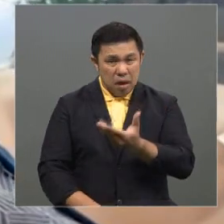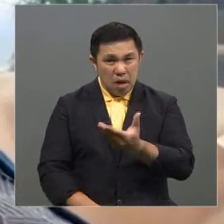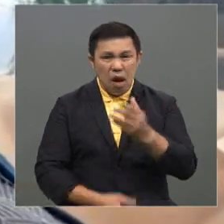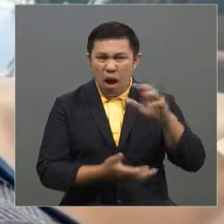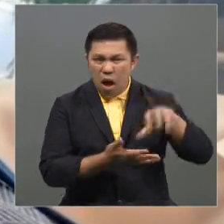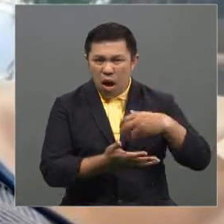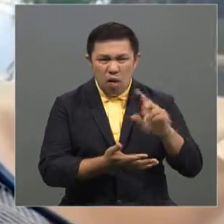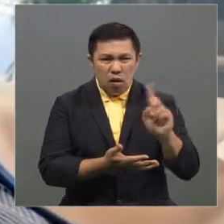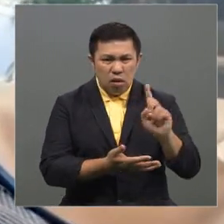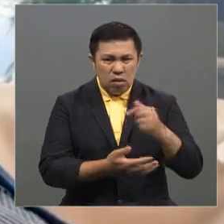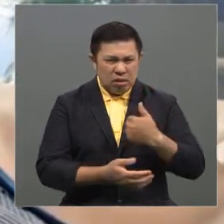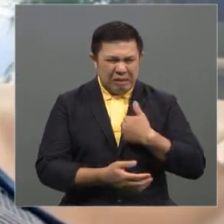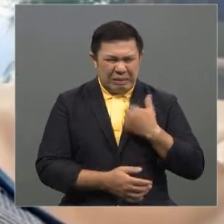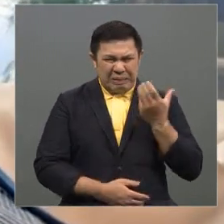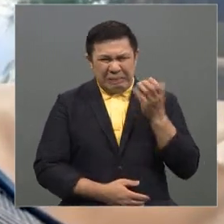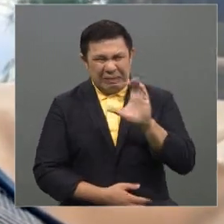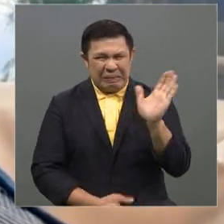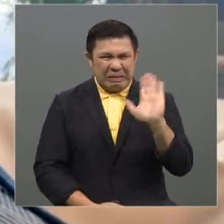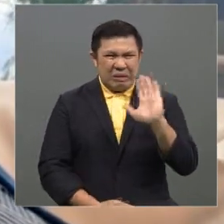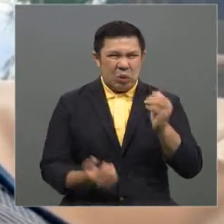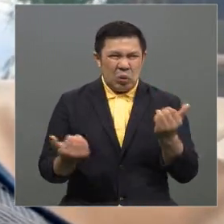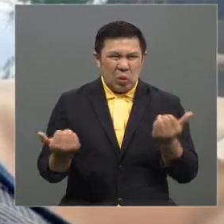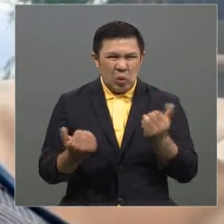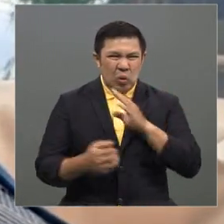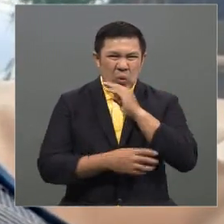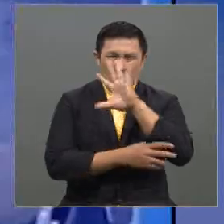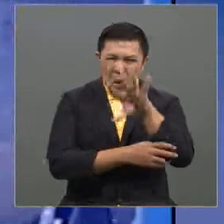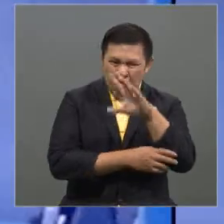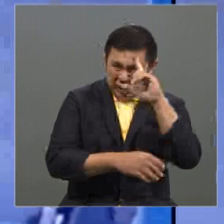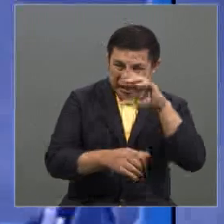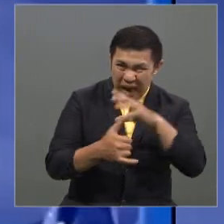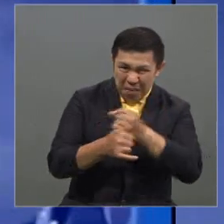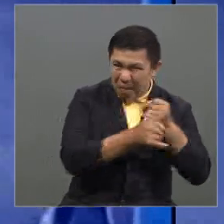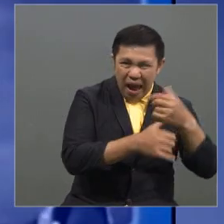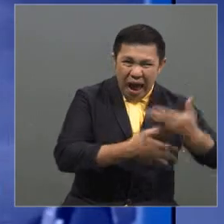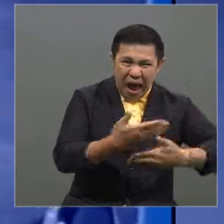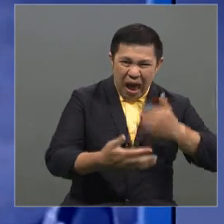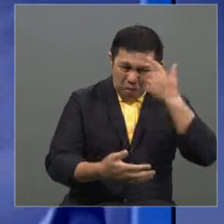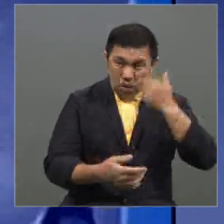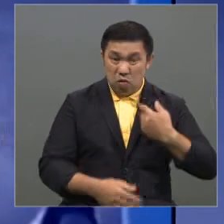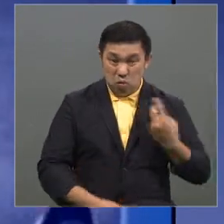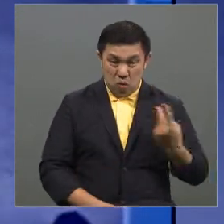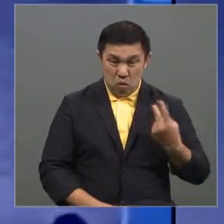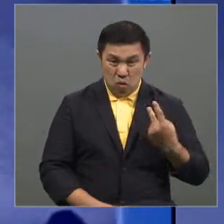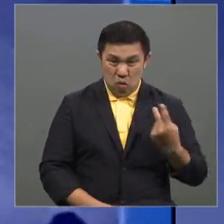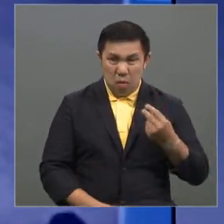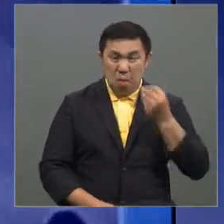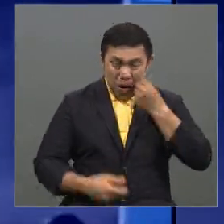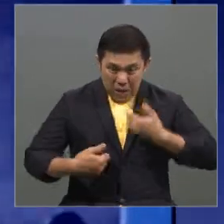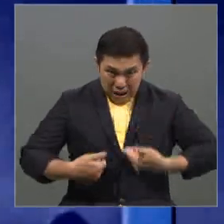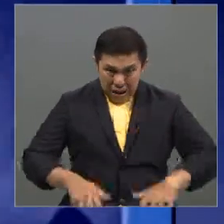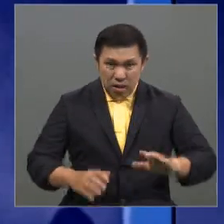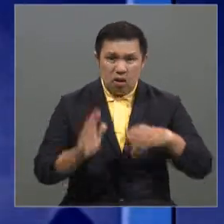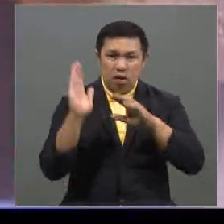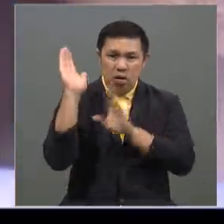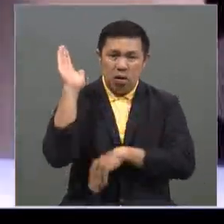บอกว่าตอนแรกเนี่ยไม่กล้าโพสต์นะกลัวว่าน้องจะถูกหลอกหรือว่าถูกจับตัวไปขายเนื่องจากเธอและลูกนั้นมีภูมิลำเนาอยู่ที่จังหวัดระ